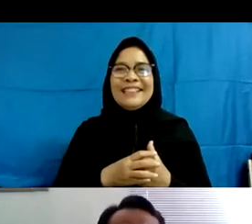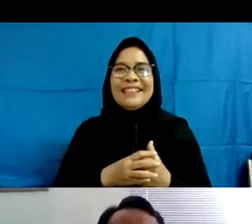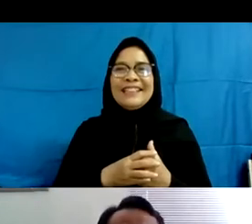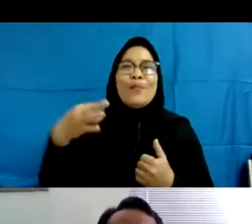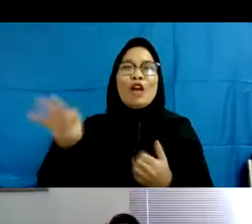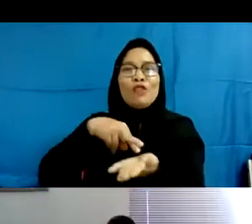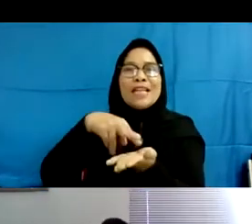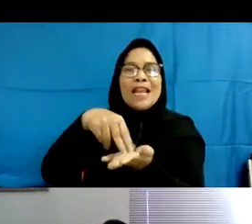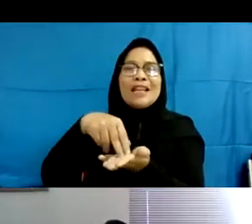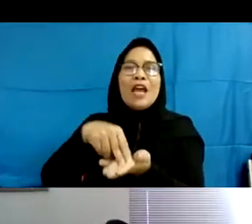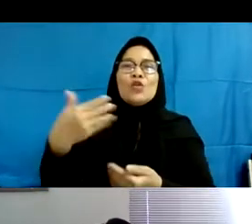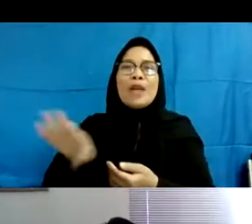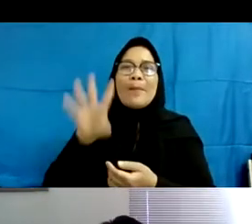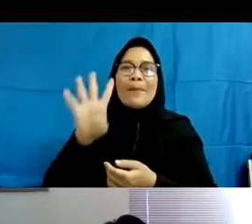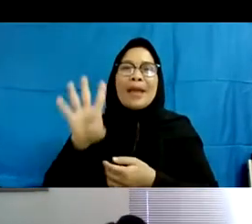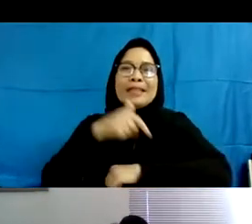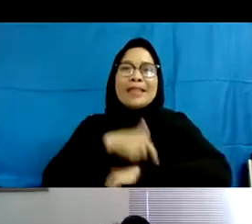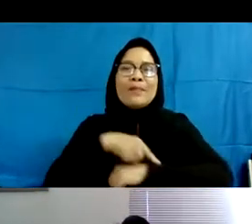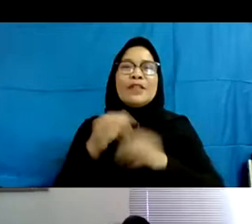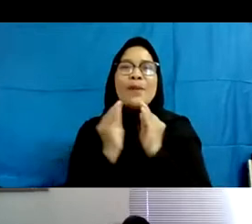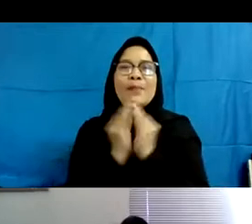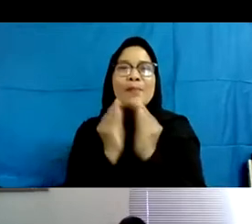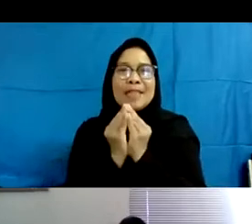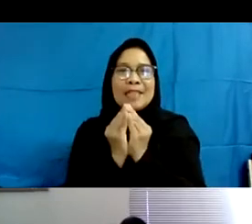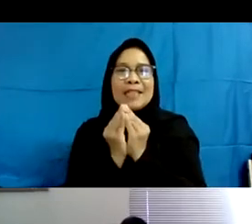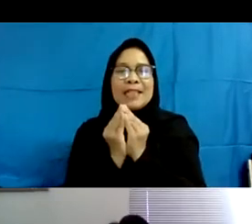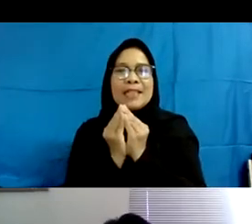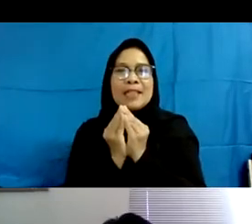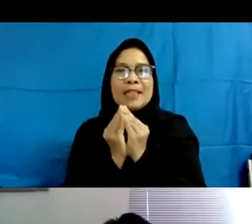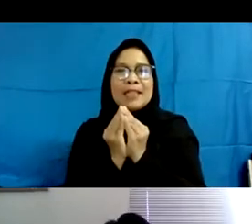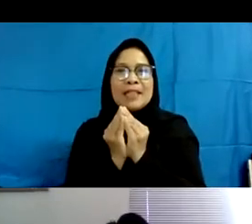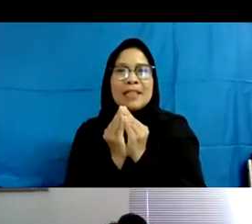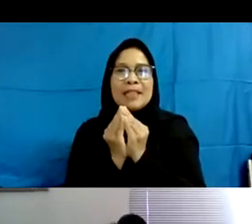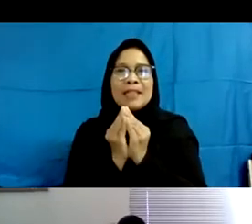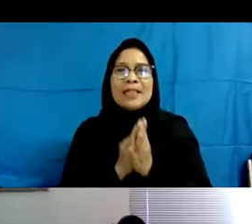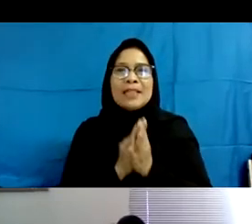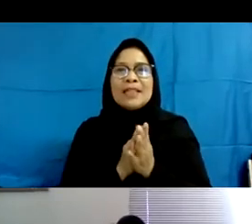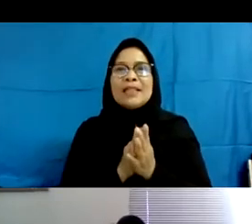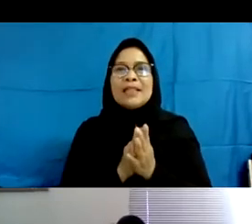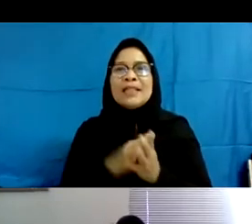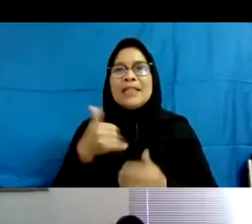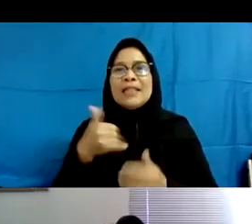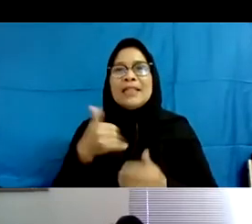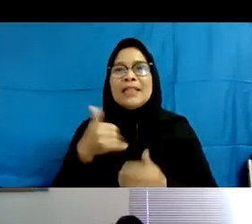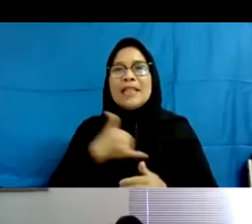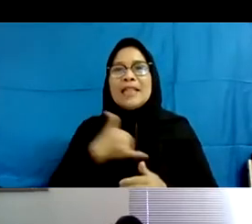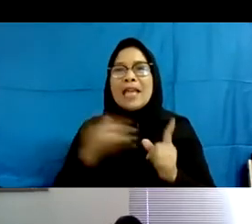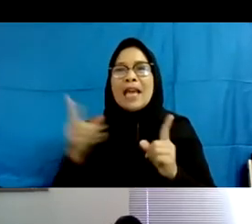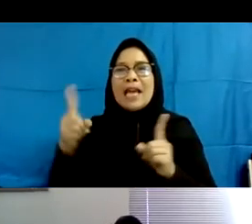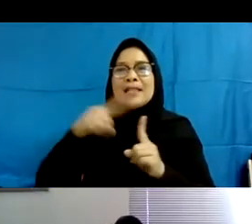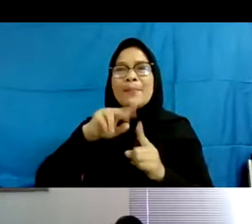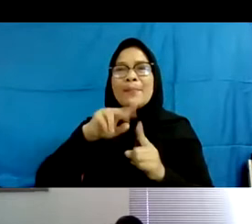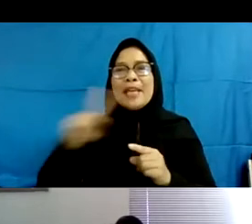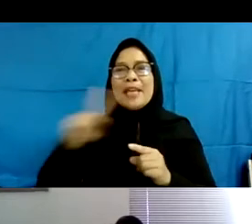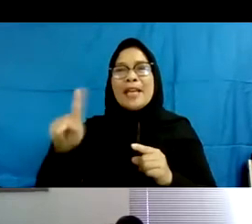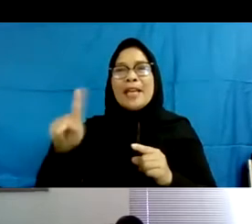mungkin langsung aja. Sebenarnya apa yang ingin saya sampaikan di sini adalah enak kalau ya narasumber belakangan itu